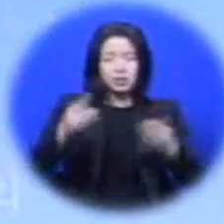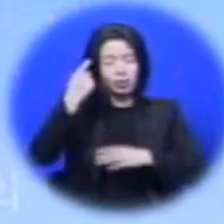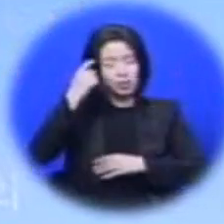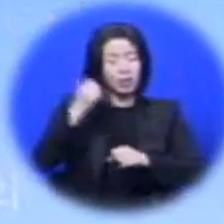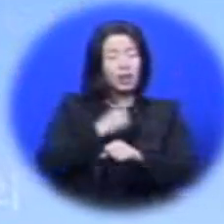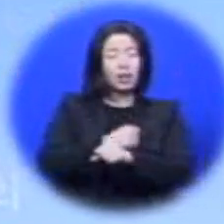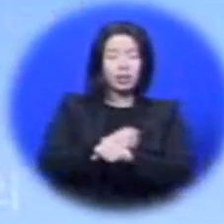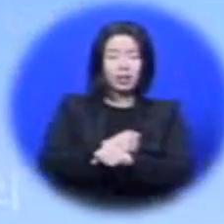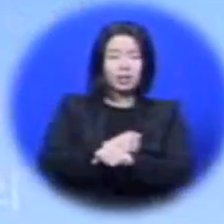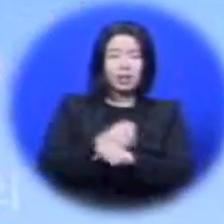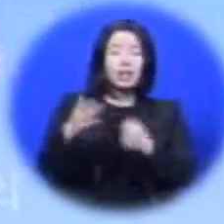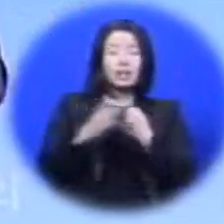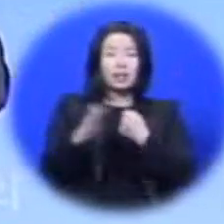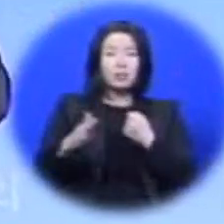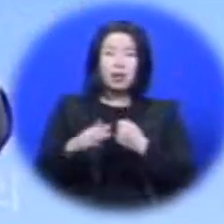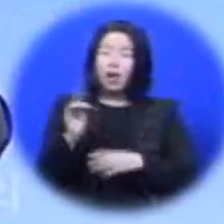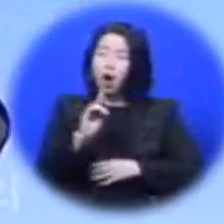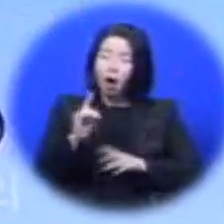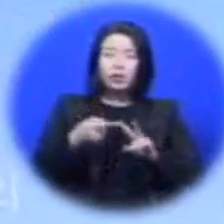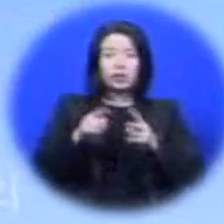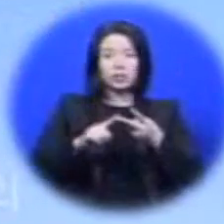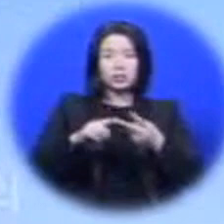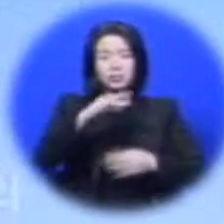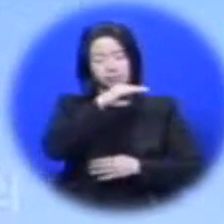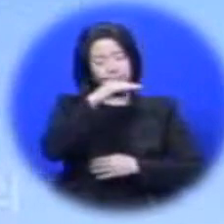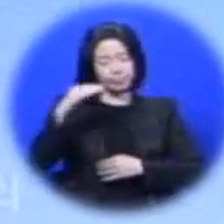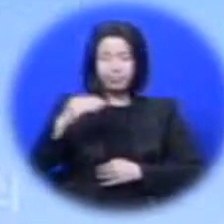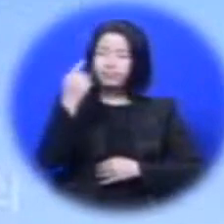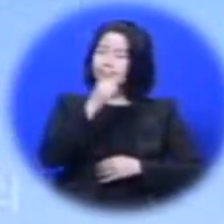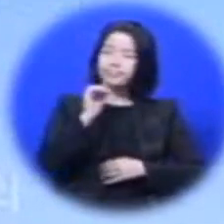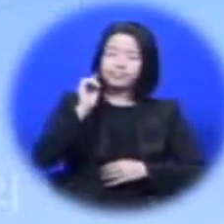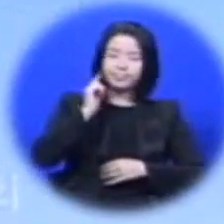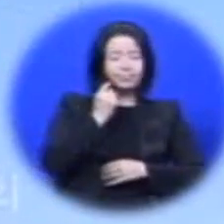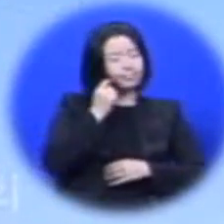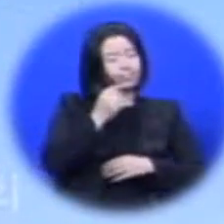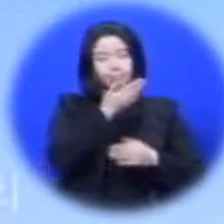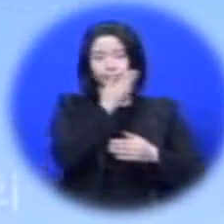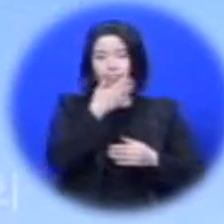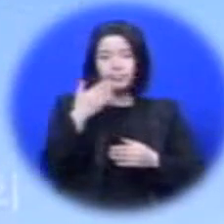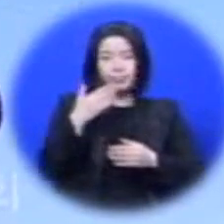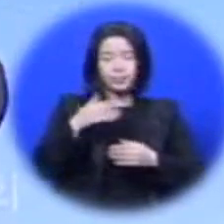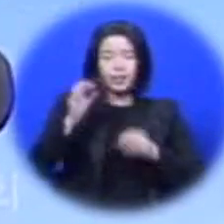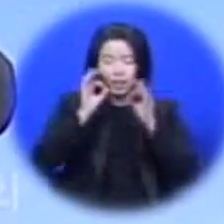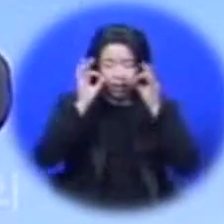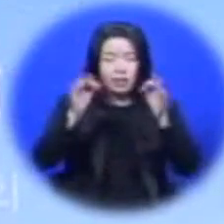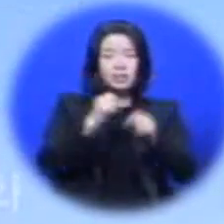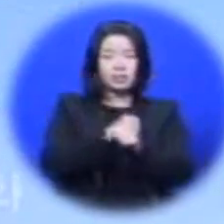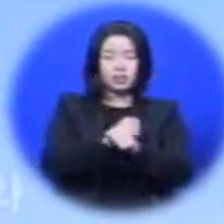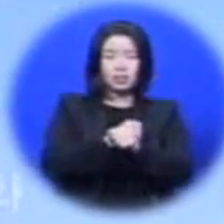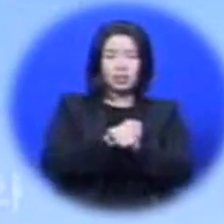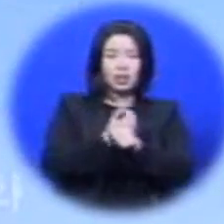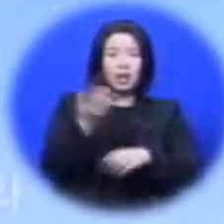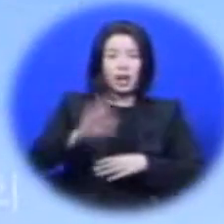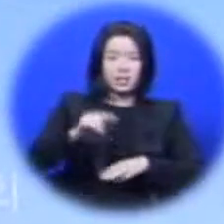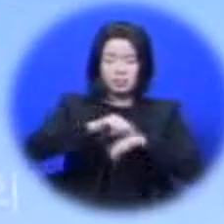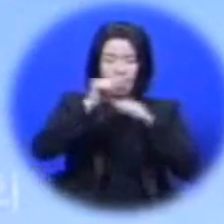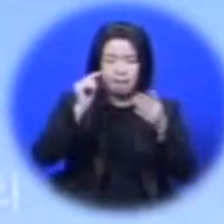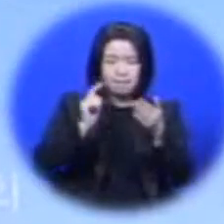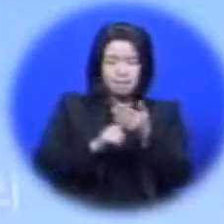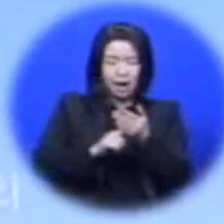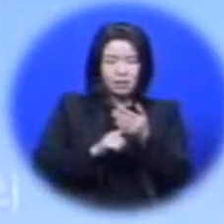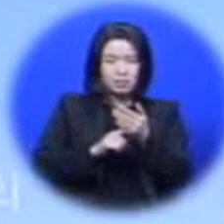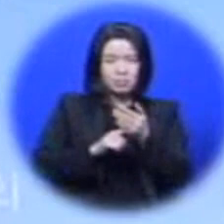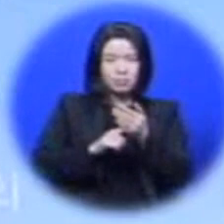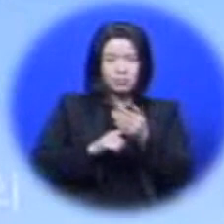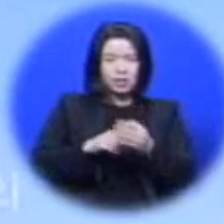생각하니 그러니 어떻든지 우리가 반듯하게 꾸미려고 애를 씁니다. 그러나 마음을 다스리려고는 거의 생각을